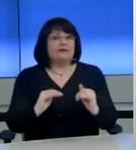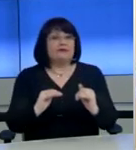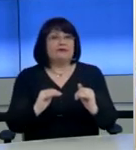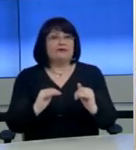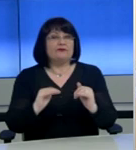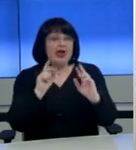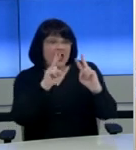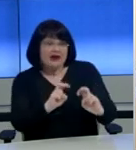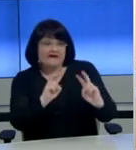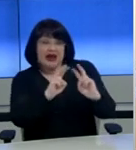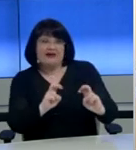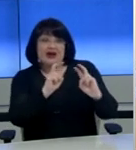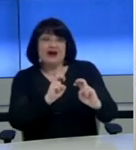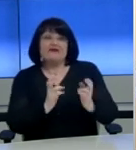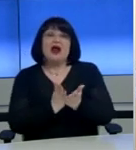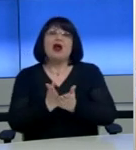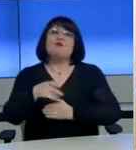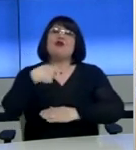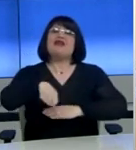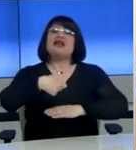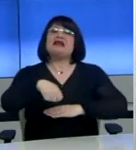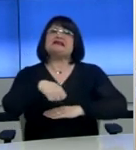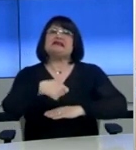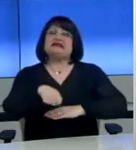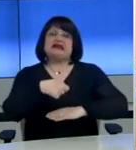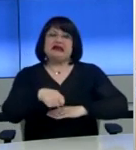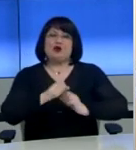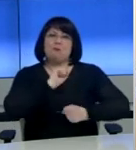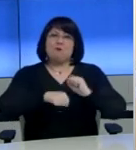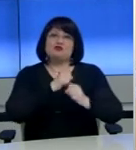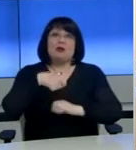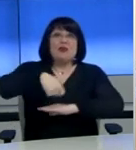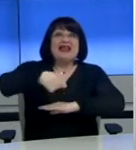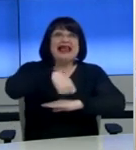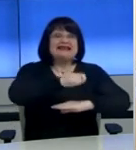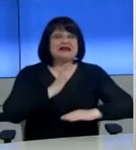την ποινική δικαιοσύνη, παρά την επιχείρηση τρομοκράτησης των δικαστών.